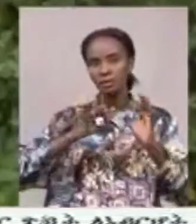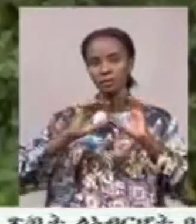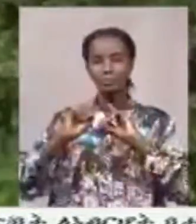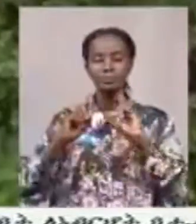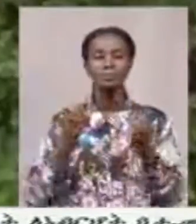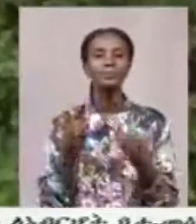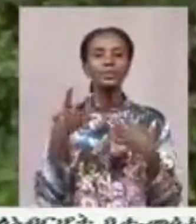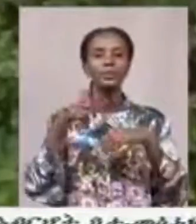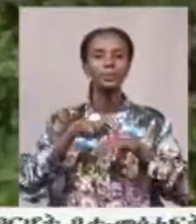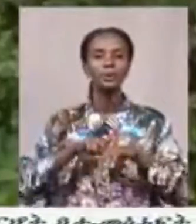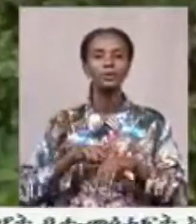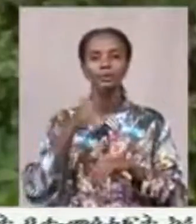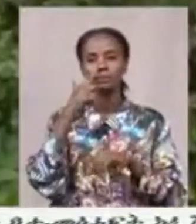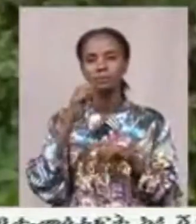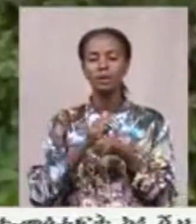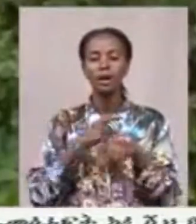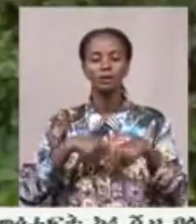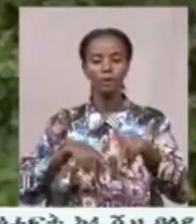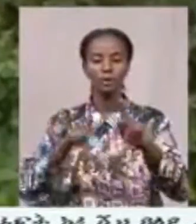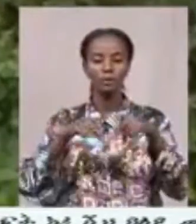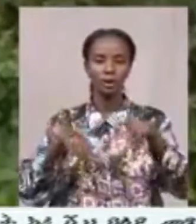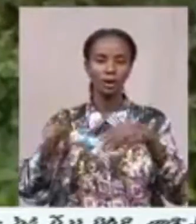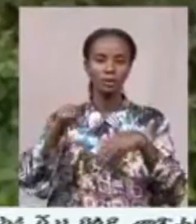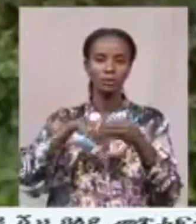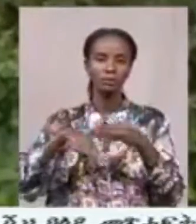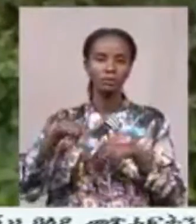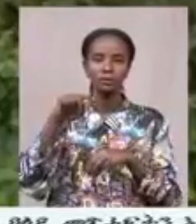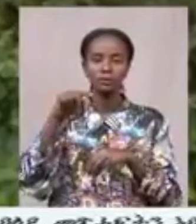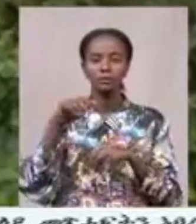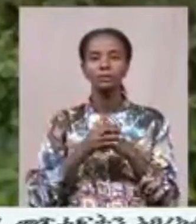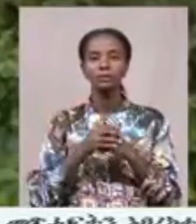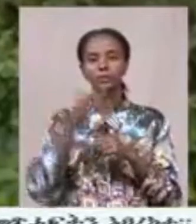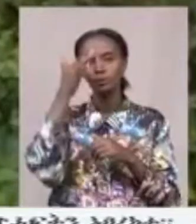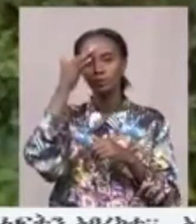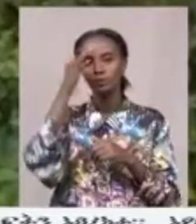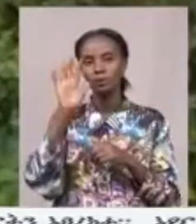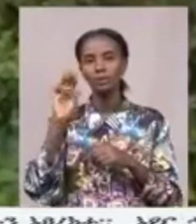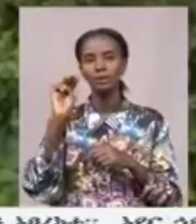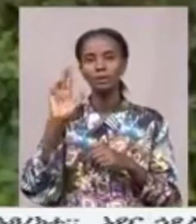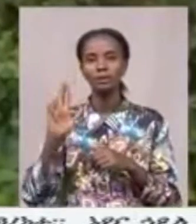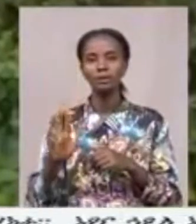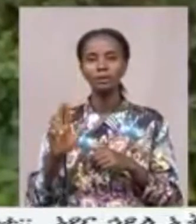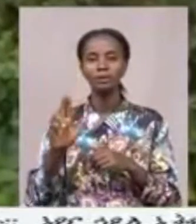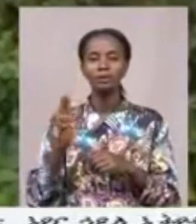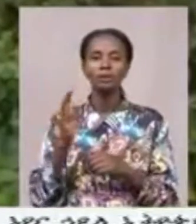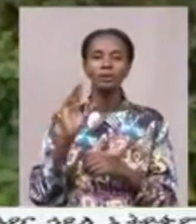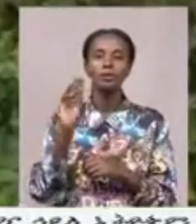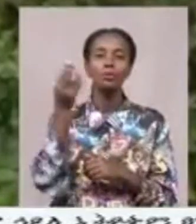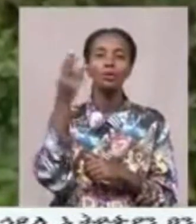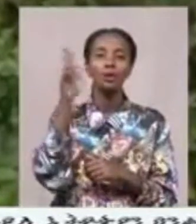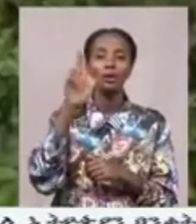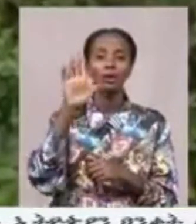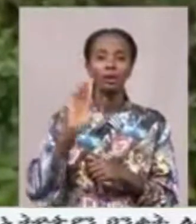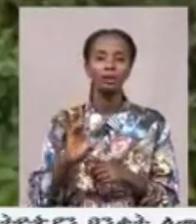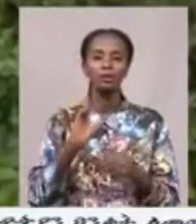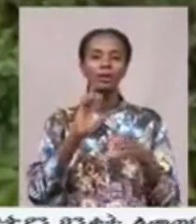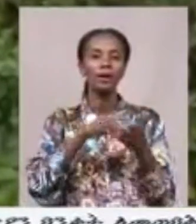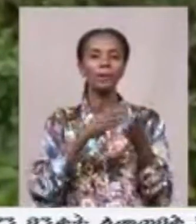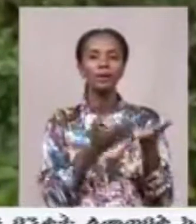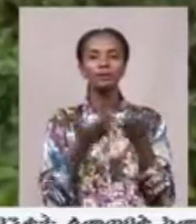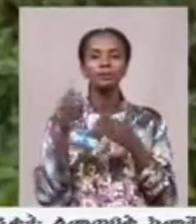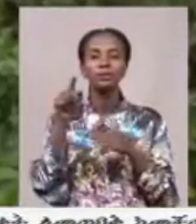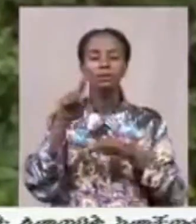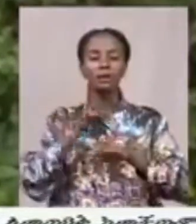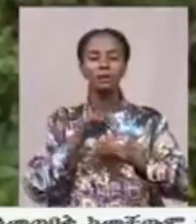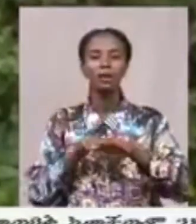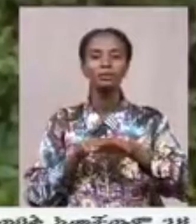ብዙ ጊዜ የተለመደው አርሶ አደር አካባቢ ዝም ብሎ ጥሬ ሀላኮን ወይም ሞሪንጋን ገበያ ያቀርባሉ። ከዛ በዛ ሰዓት